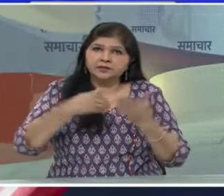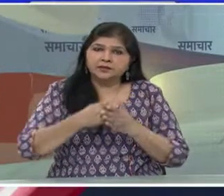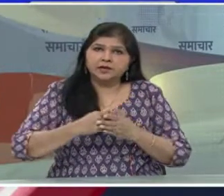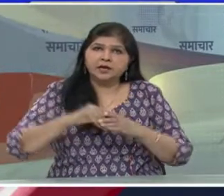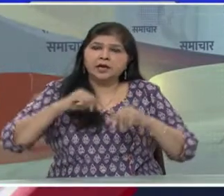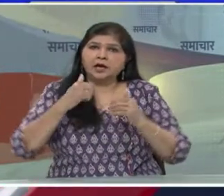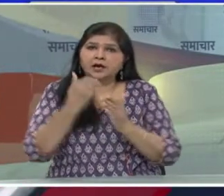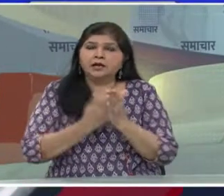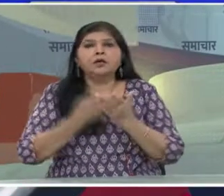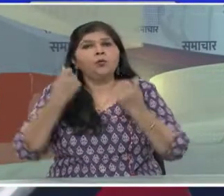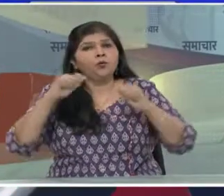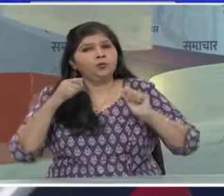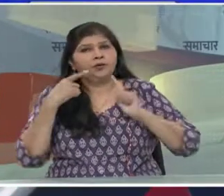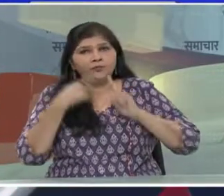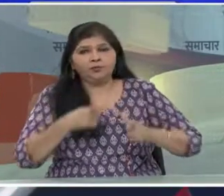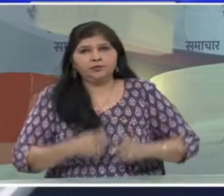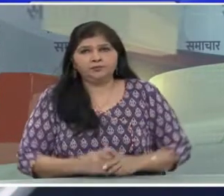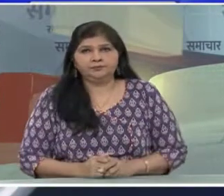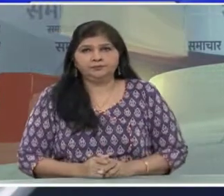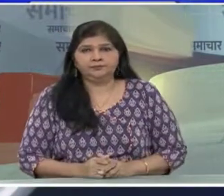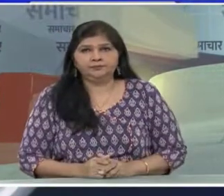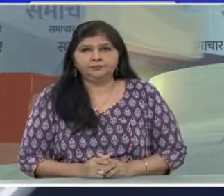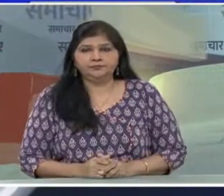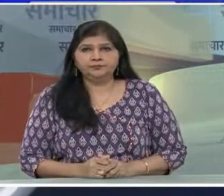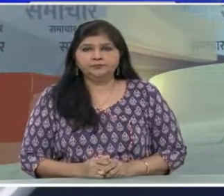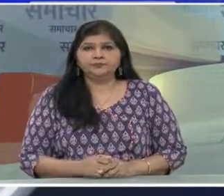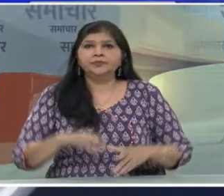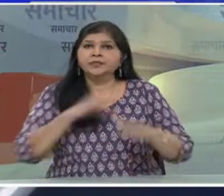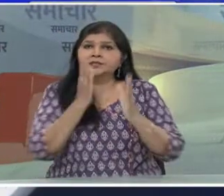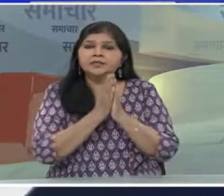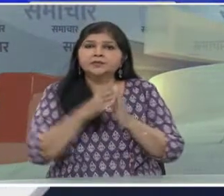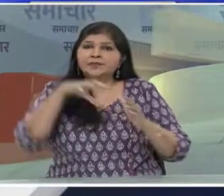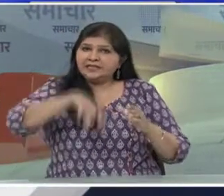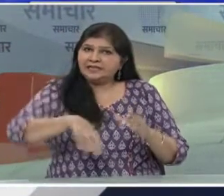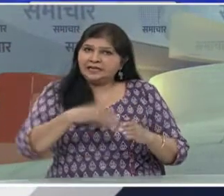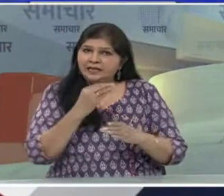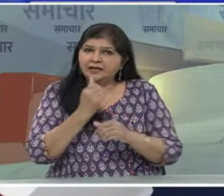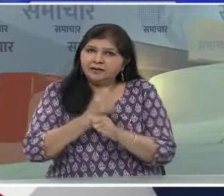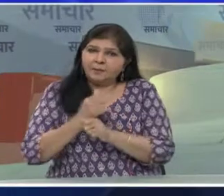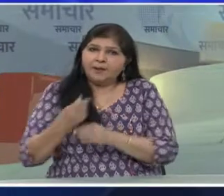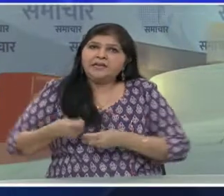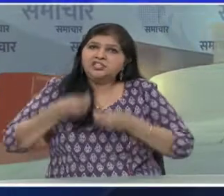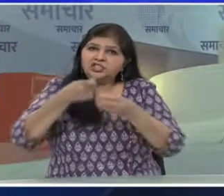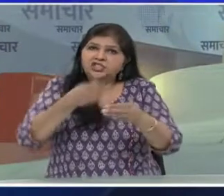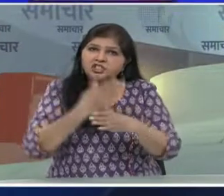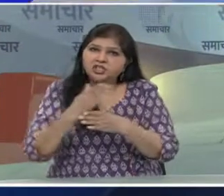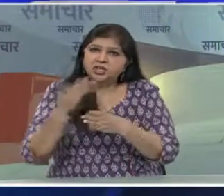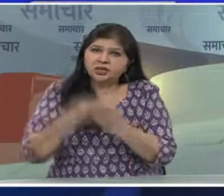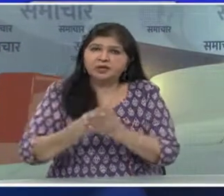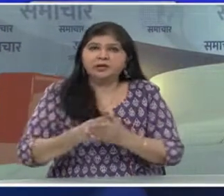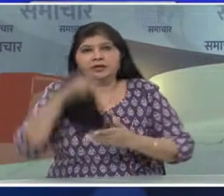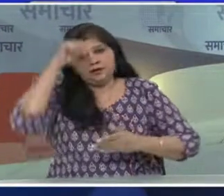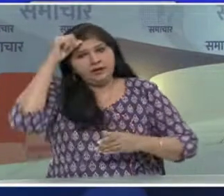आउटले की मंजूरी दी गई है, जिसमें केंद्र का शेयर, भारत सरकार का